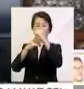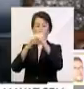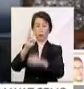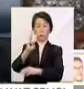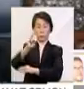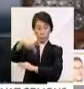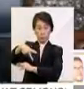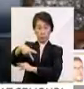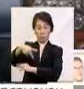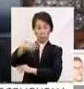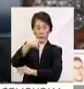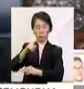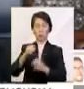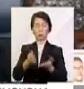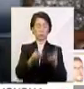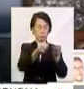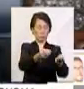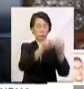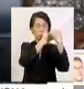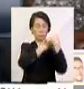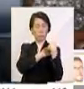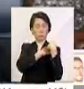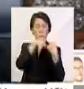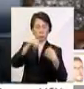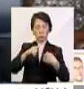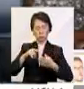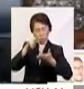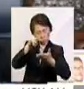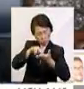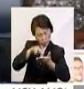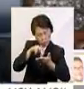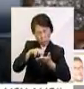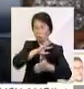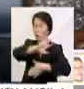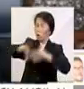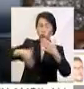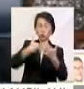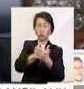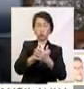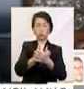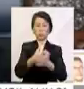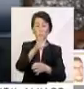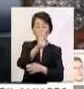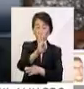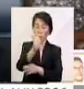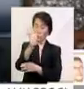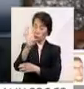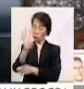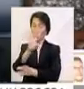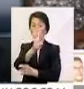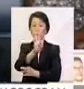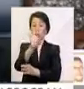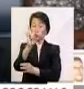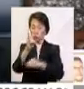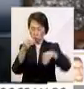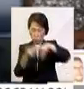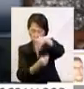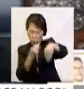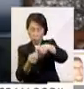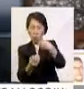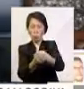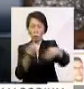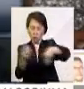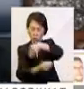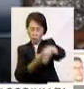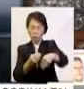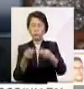Persekutuan yang dipertanggungjawabkan untuk meneliti keseluruhan 97 transaksi tanah